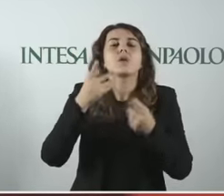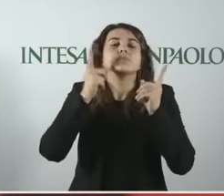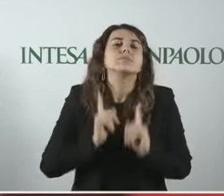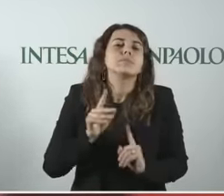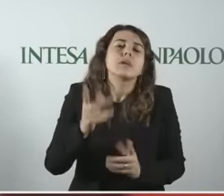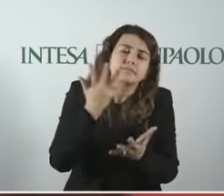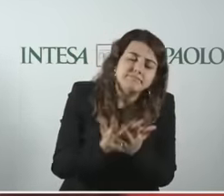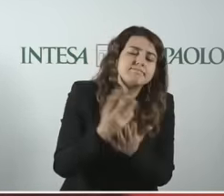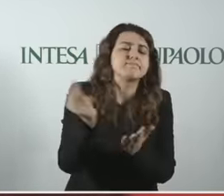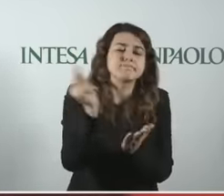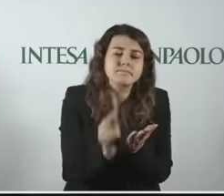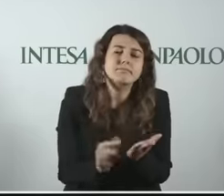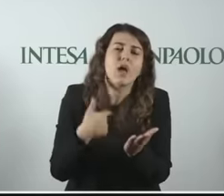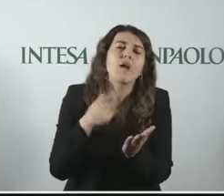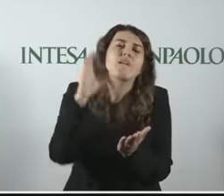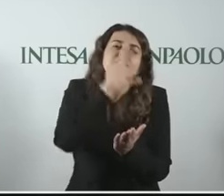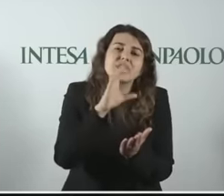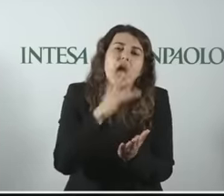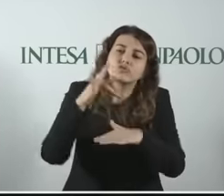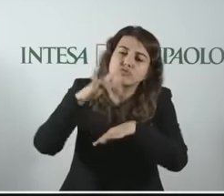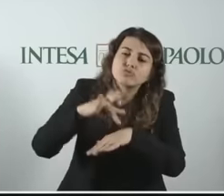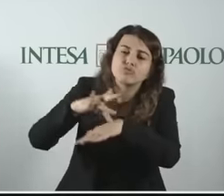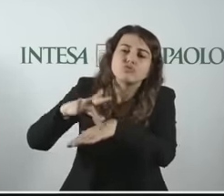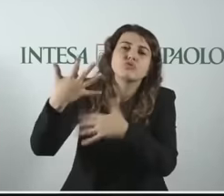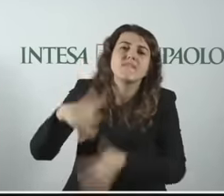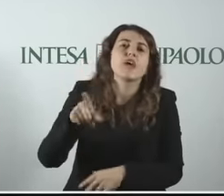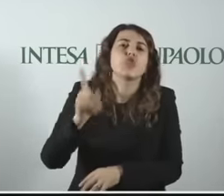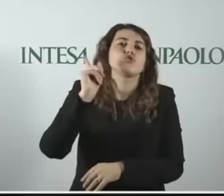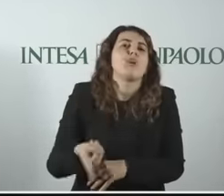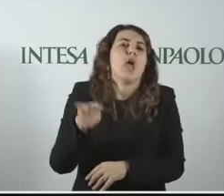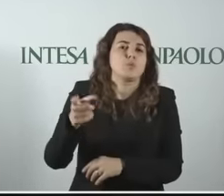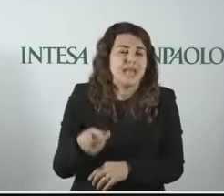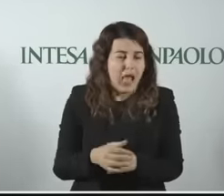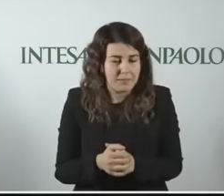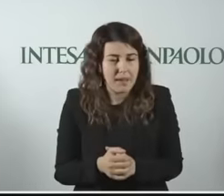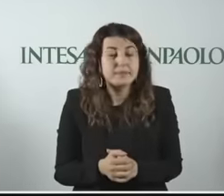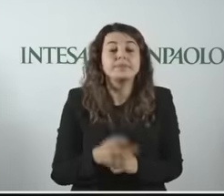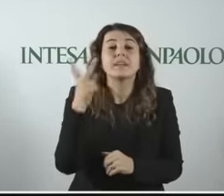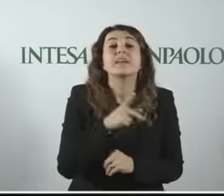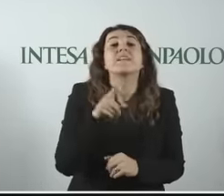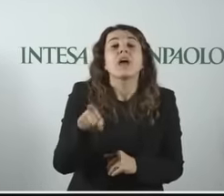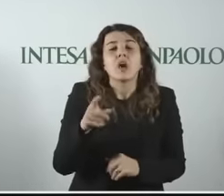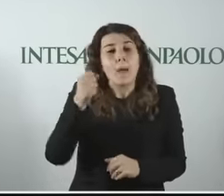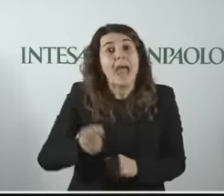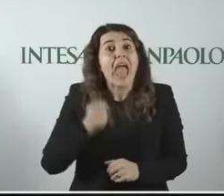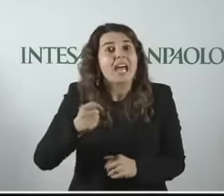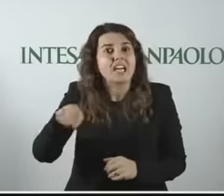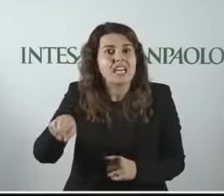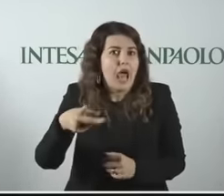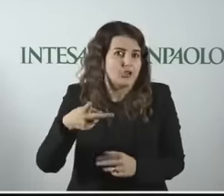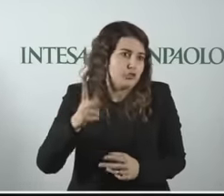raccontando il suo viaggio a Gerusalemme e a Gerusalemme si andava Ovviamente quello è il pellegrinaggio più importante di tutti perché il